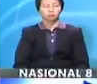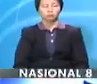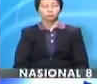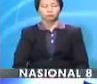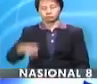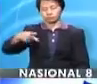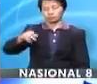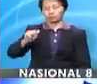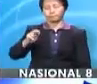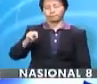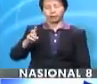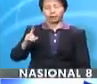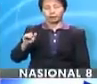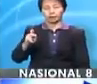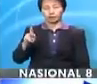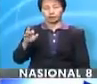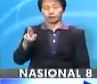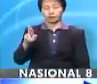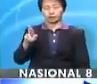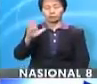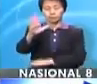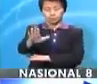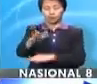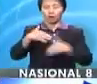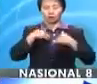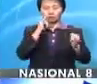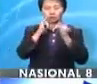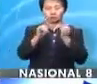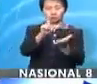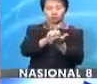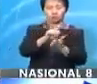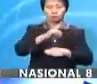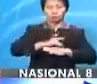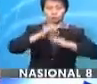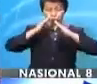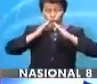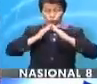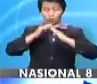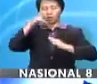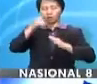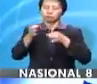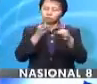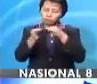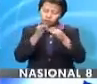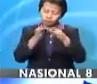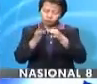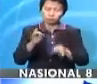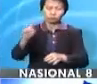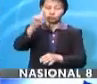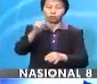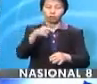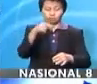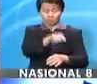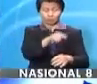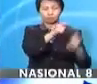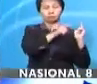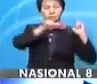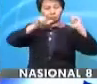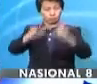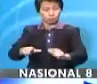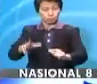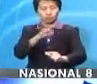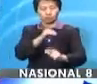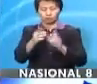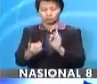Tan Sri Pandikar Amin petang tadi mengadakan sidang media khas di kediamannya bagi memperjelaskan soal peletakan jawatan